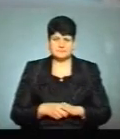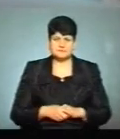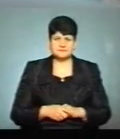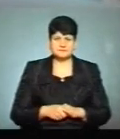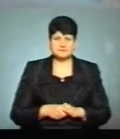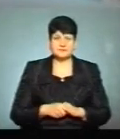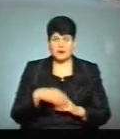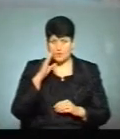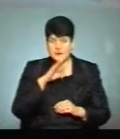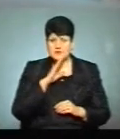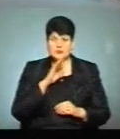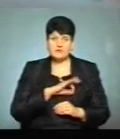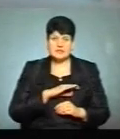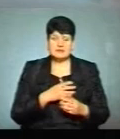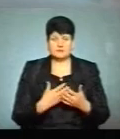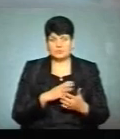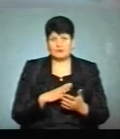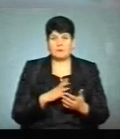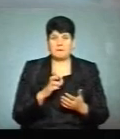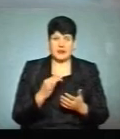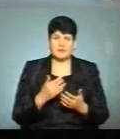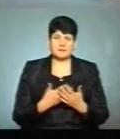до батьківського хання, де б вони мали модель,